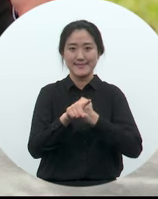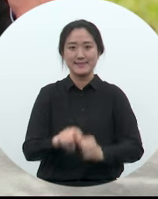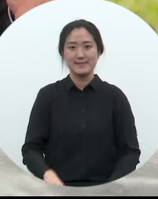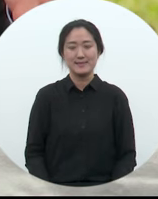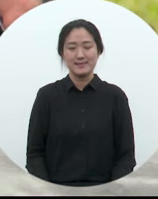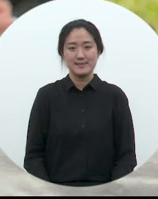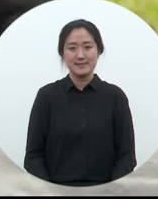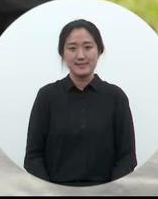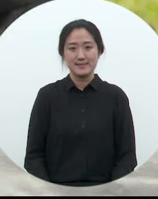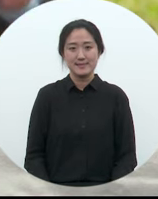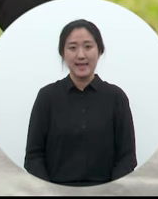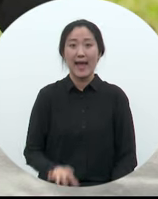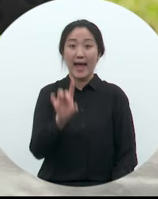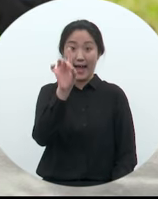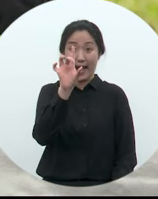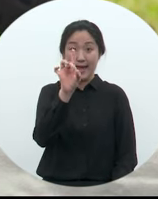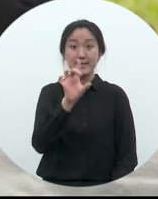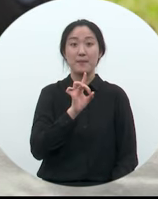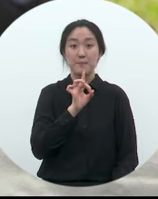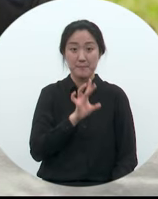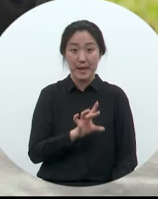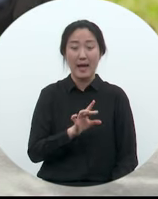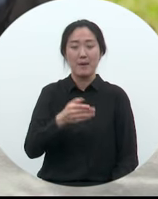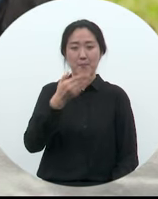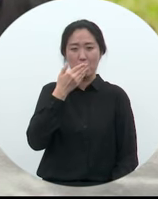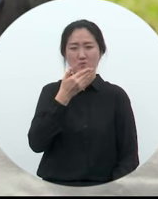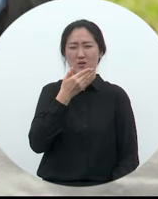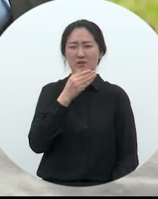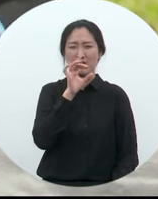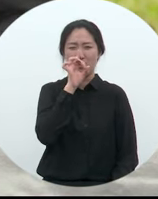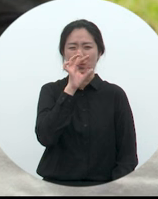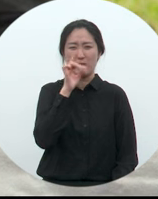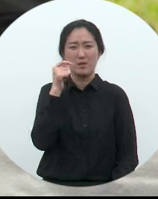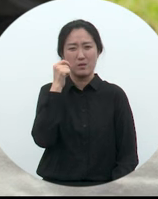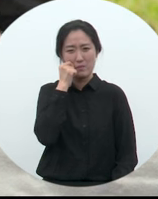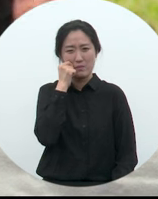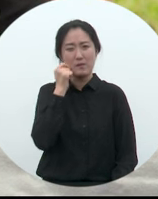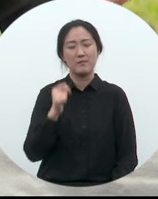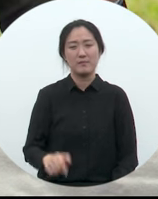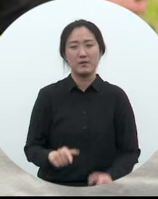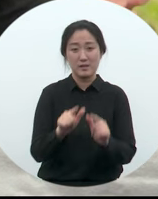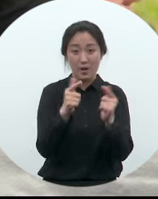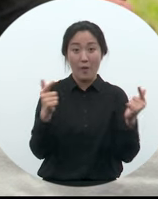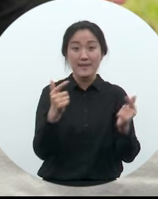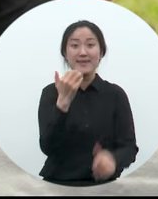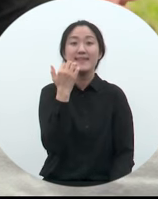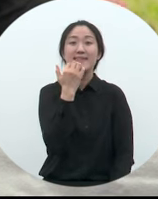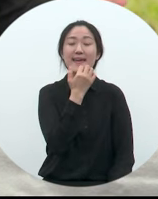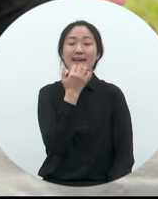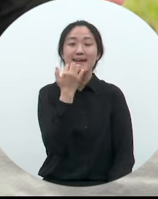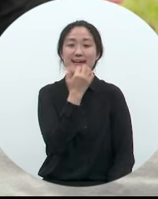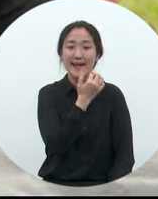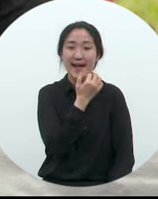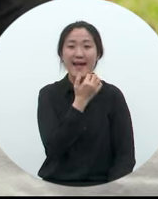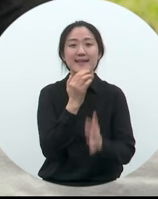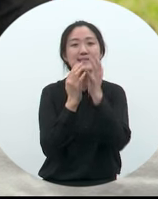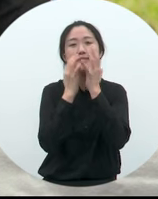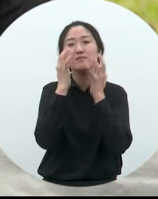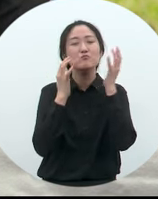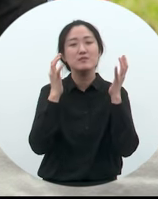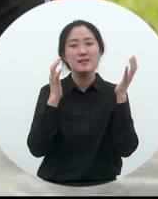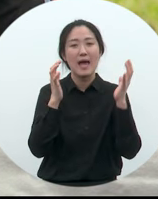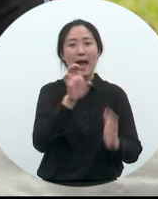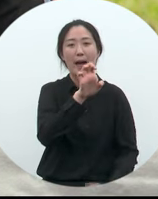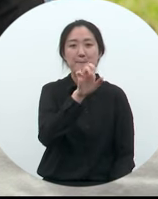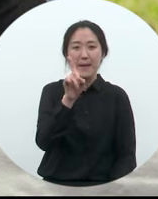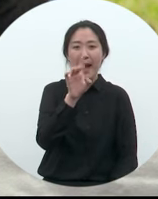그런 의미입니다. 한 가지 음식, 원푸드는 굉장히 위험합니다. 이 다양한 색에 들어있는